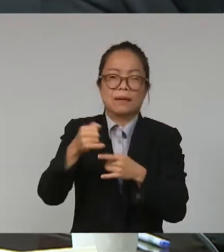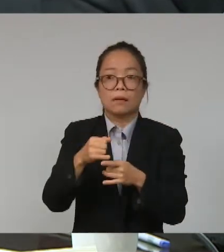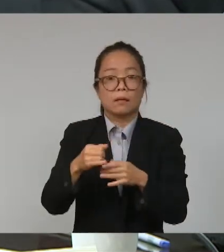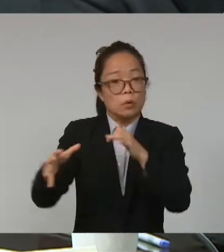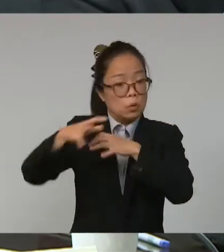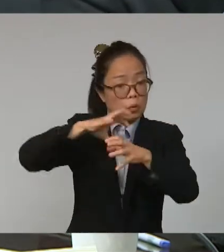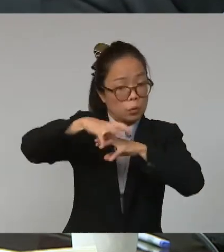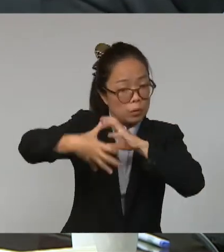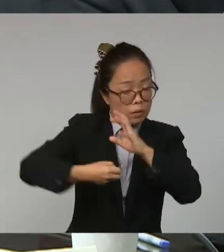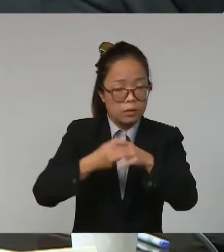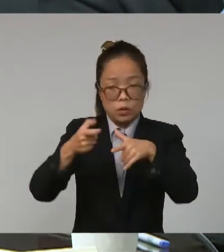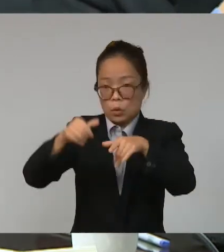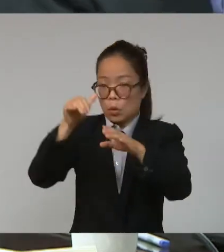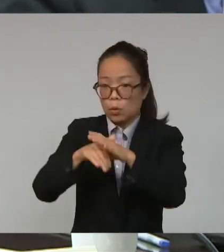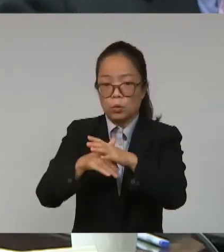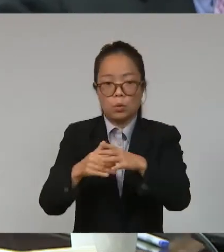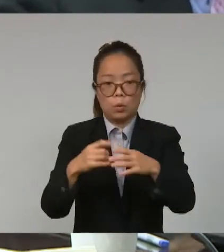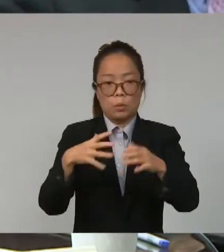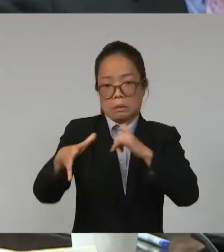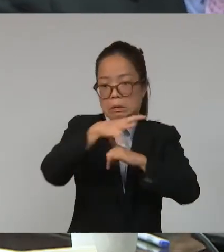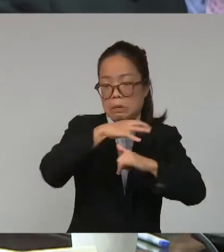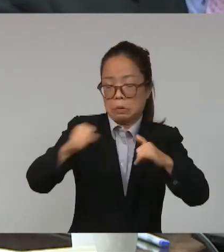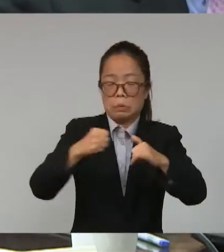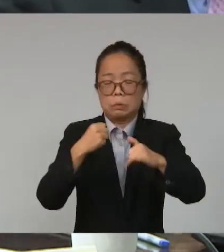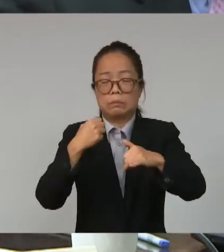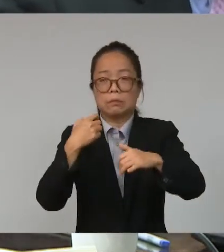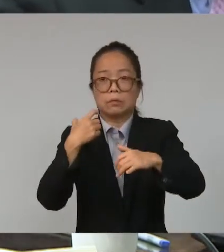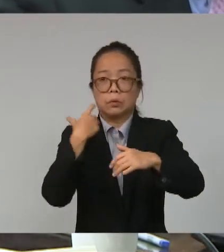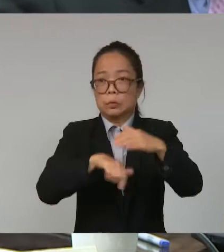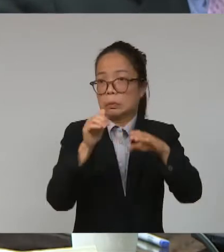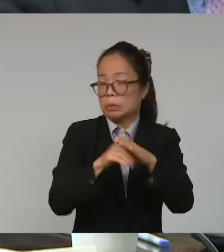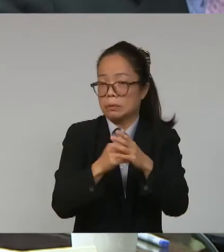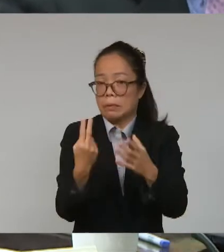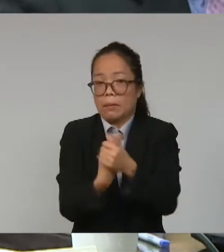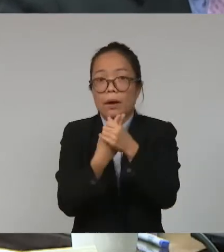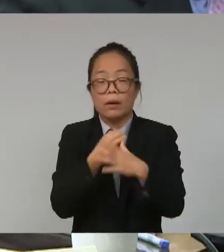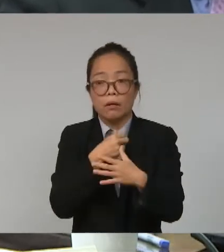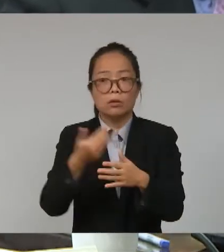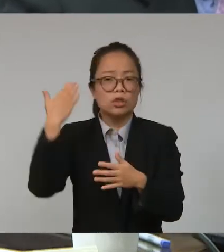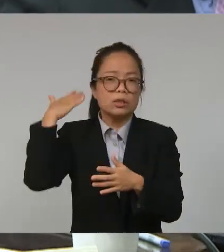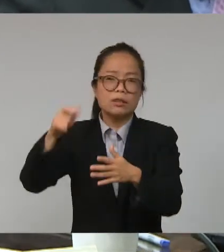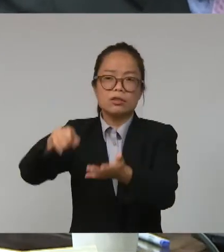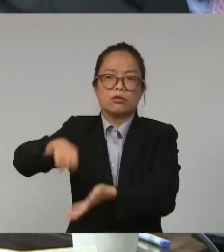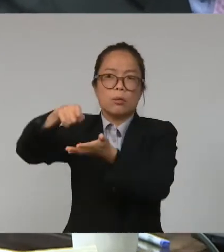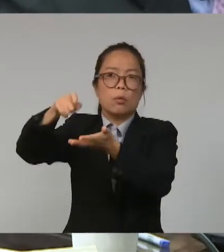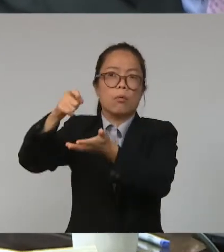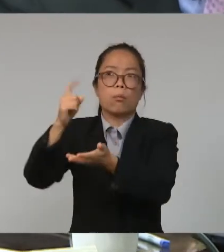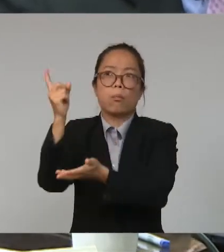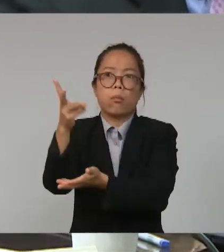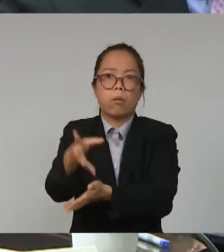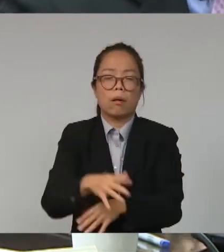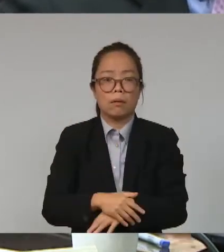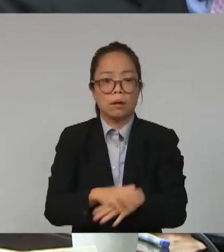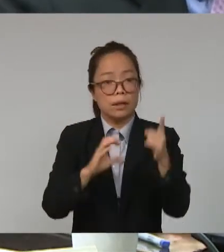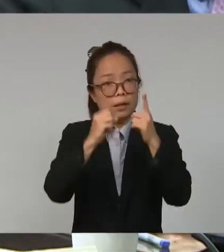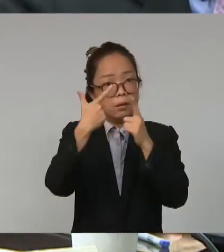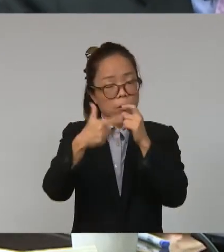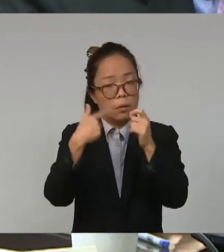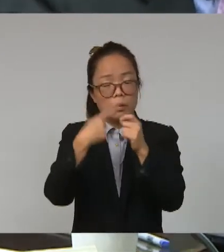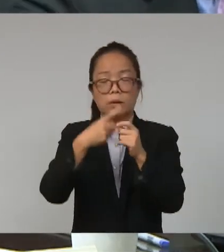投几乎都跟大选一起来举办，这些都是当时这些人的主张。